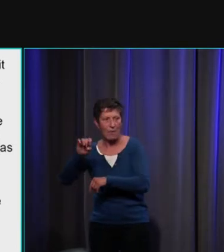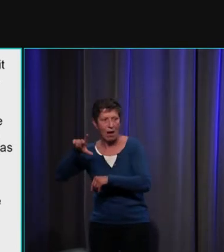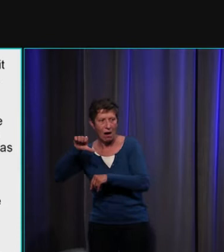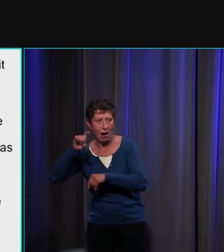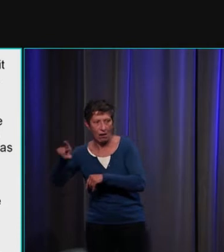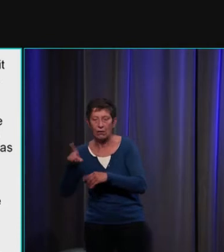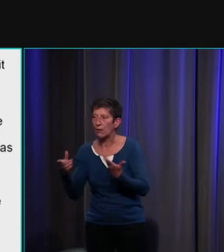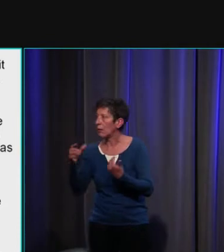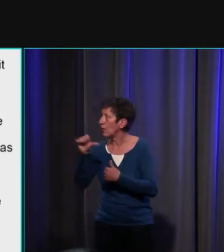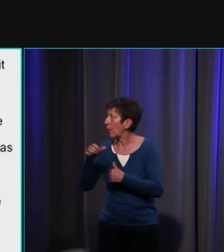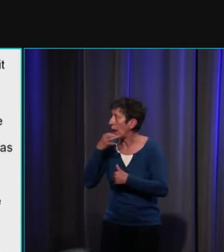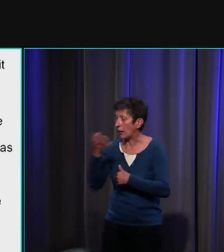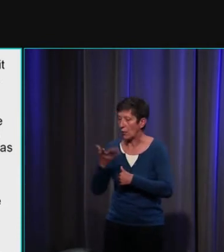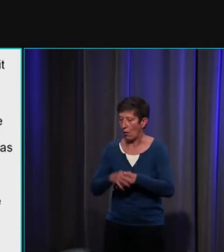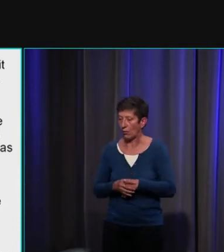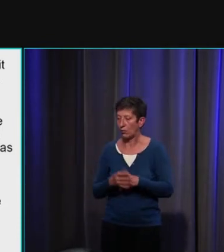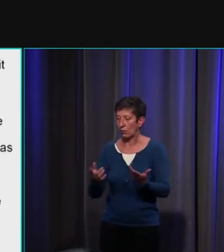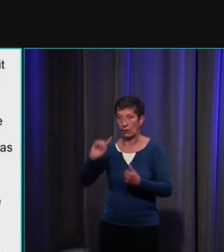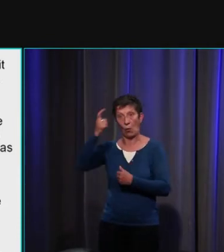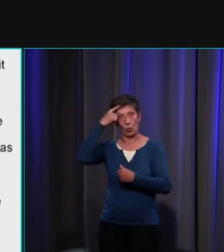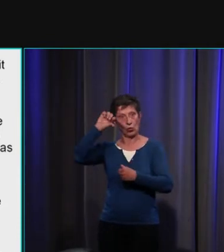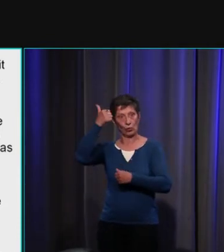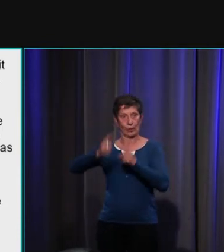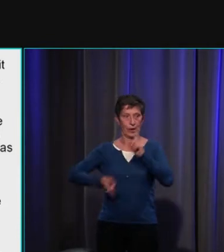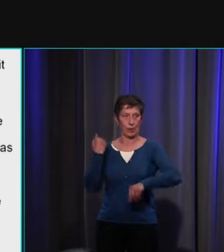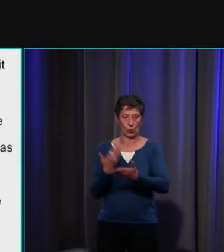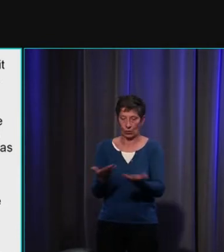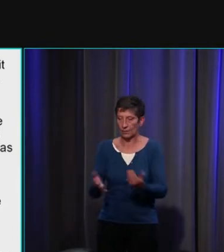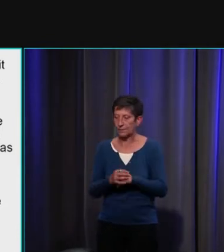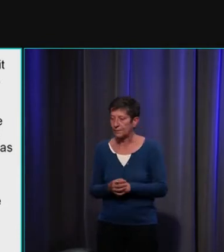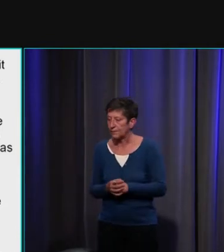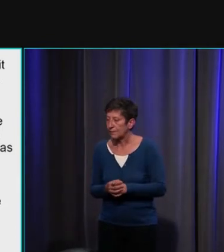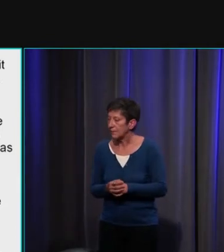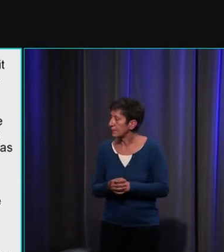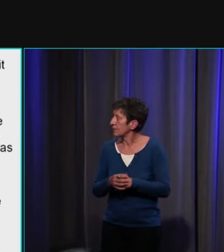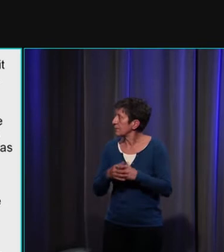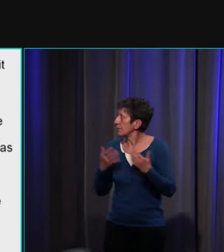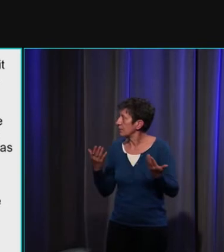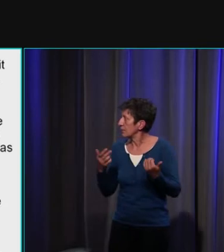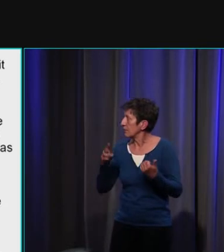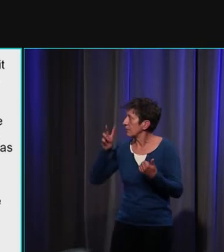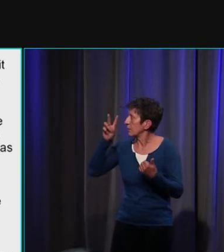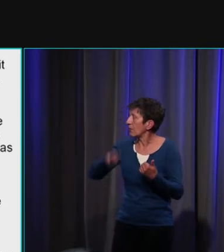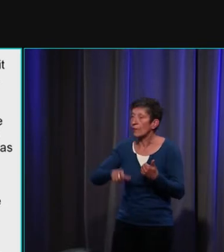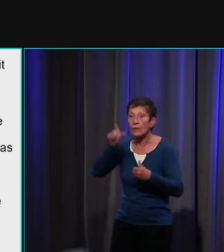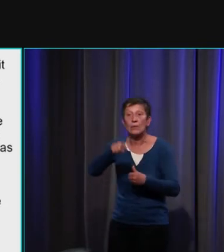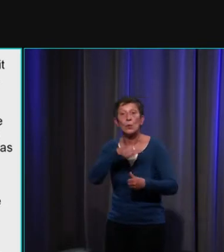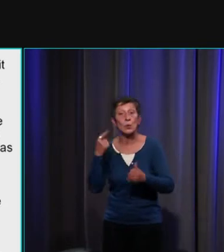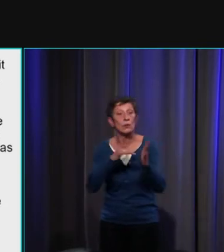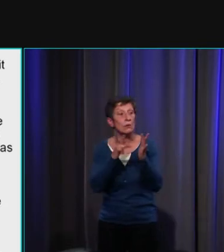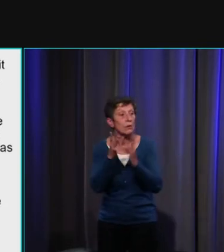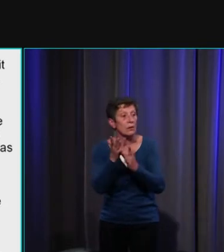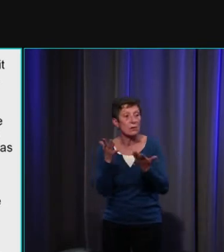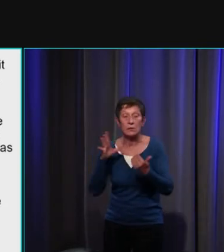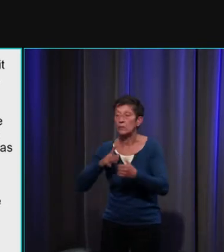abélard dit c'est la conscience qui compte les bourreaux du christ s'il n'avait pas oublié leurs supérieurs ce